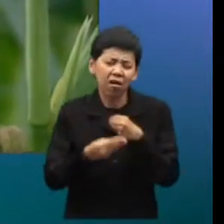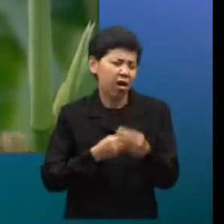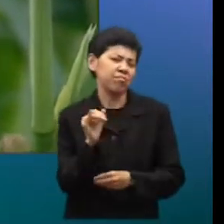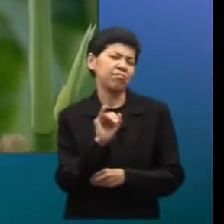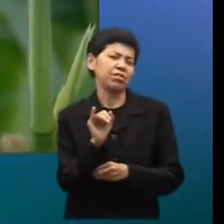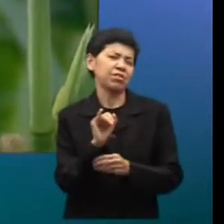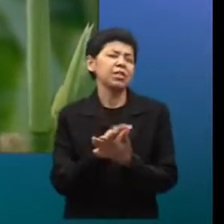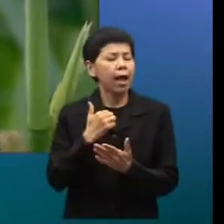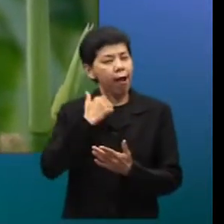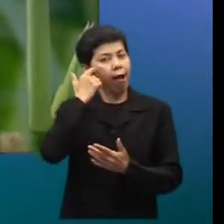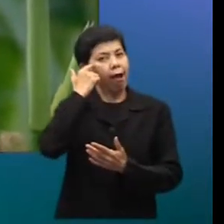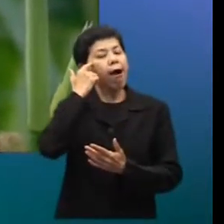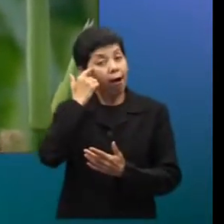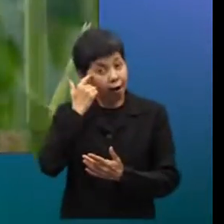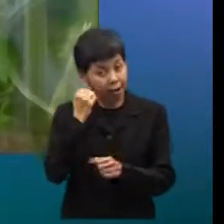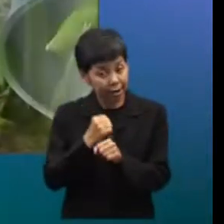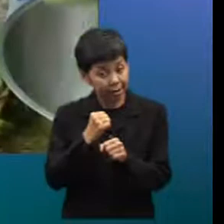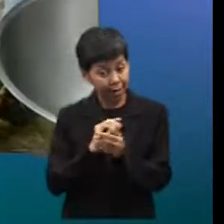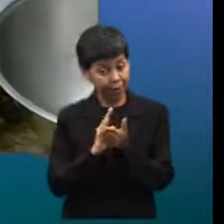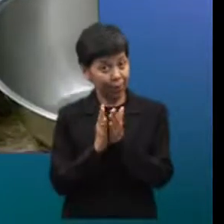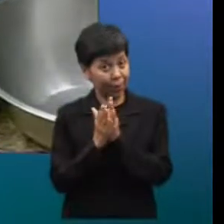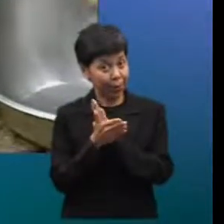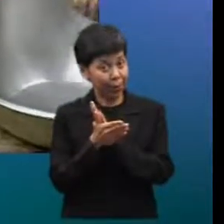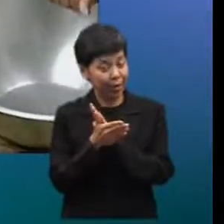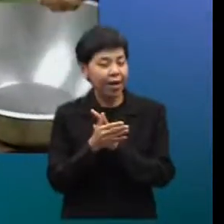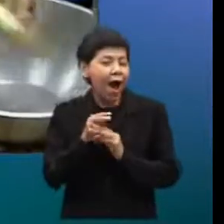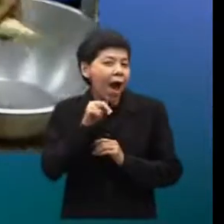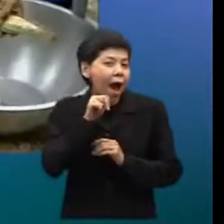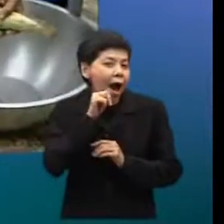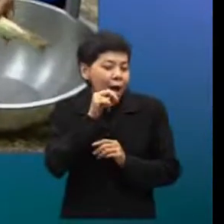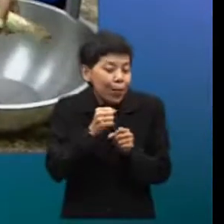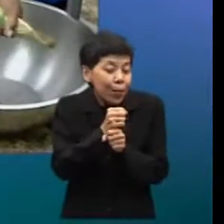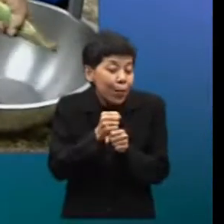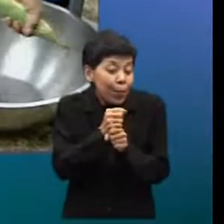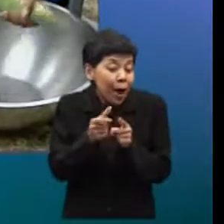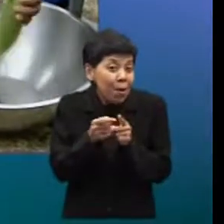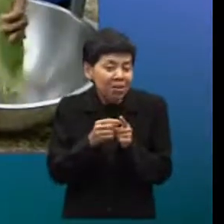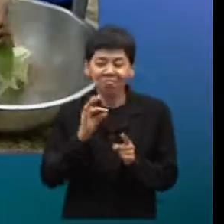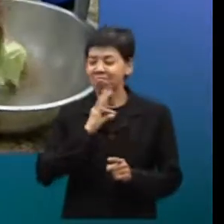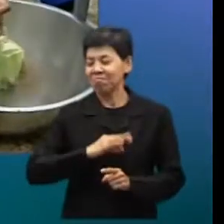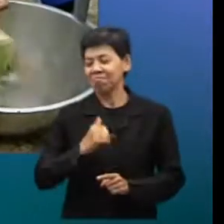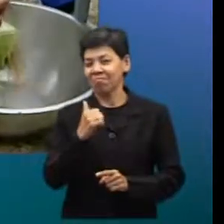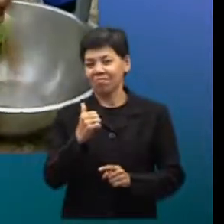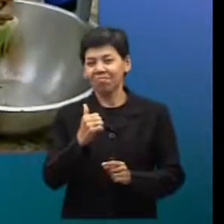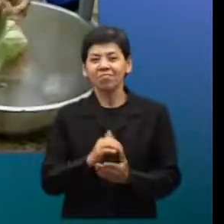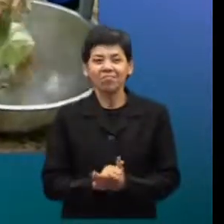ครับดังนั้นการนำมาแปรรูปเป็นน้ำนมข้าวโพดจึงเป็นทางออกที่ดีอีกทาง